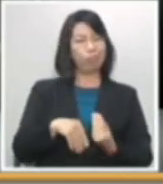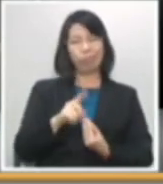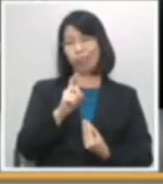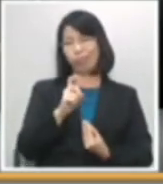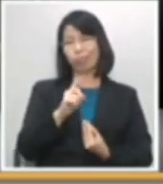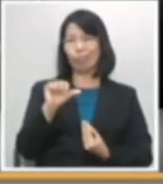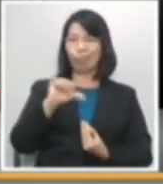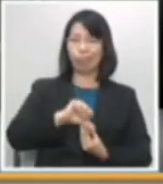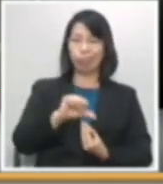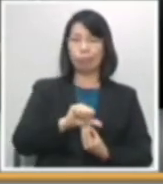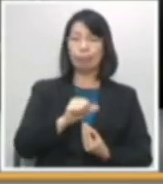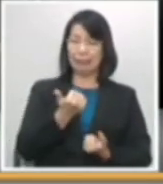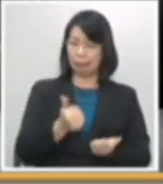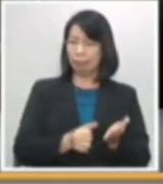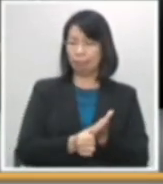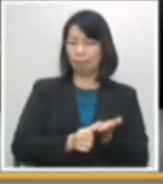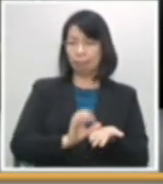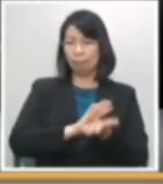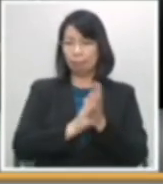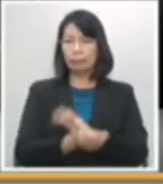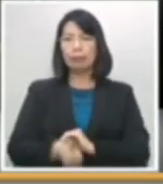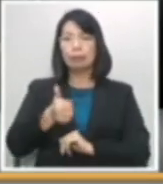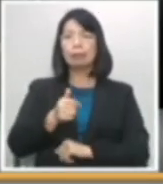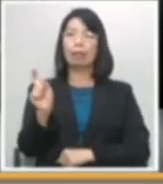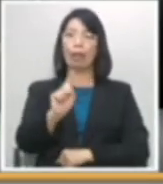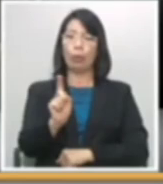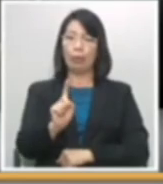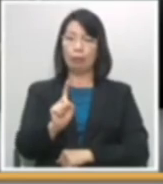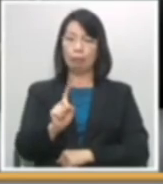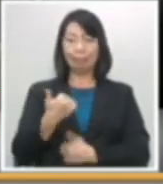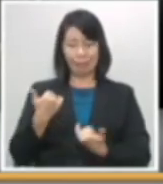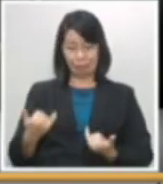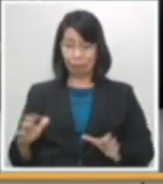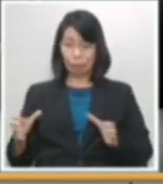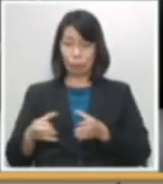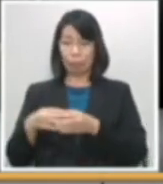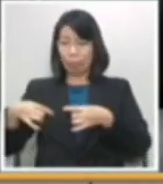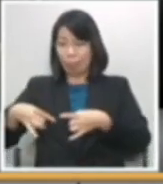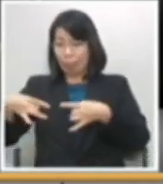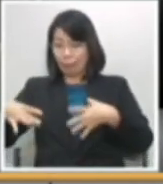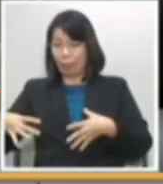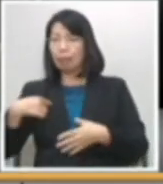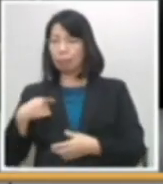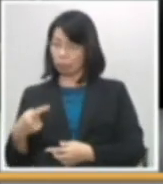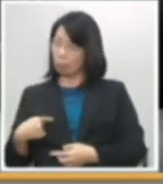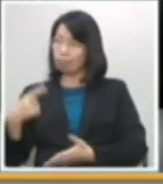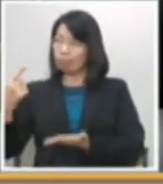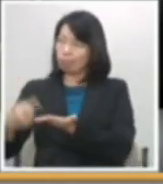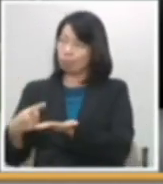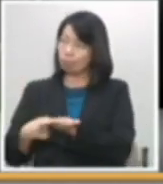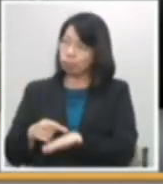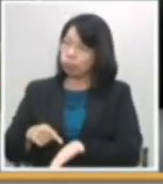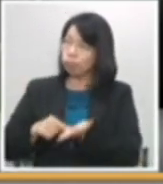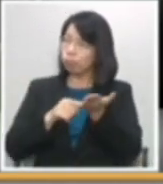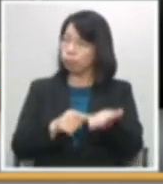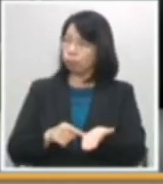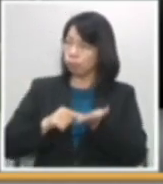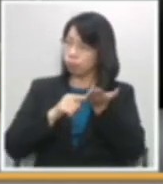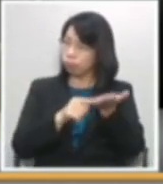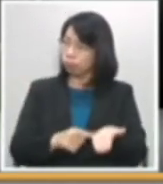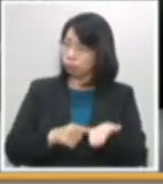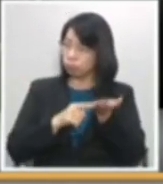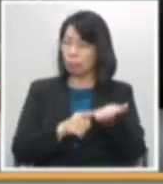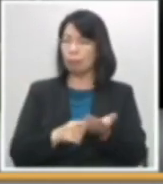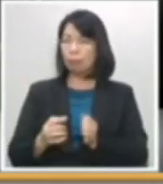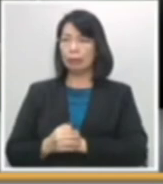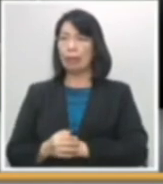ำอย่างไรจะดีขึ้นพวกเราอยู่ในกลุ่มฝักฝ่ายค้านก็ได้นำเสนองบประมาณได้นำเสนอสิ่งที่ไม่ถูกต้องมาเป็นจำนวนม